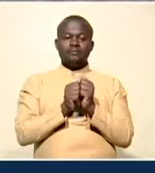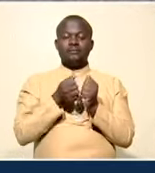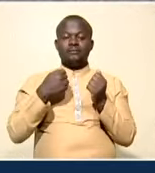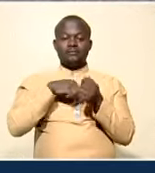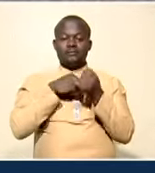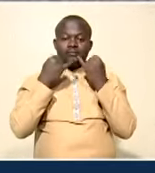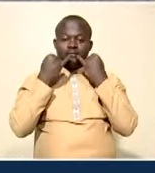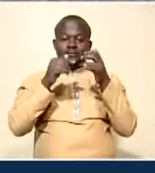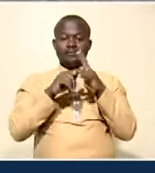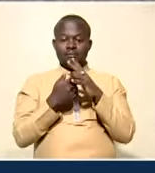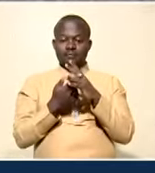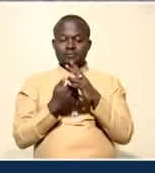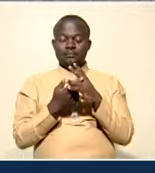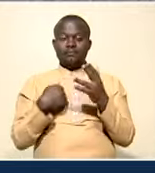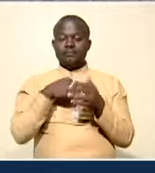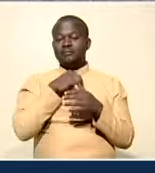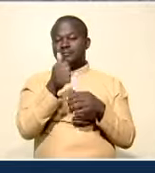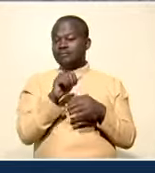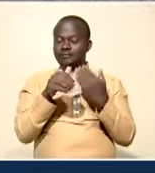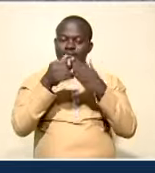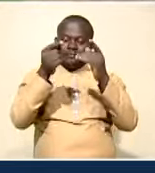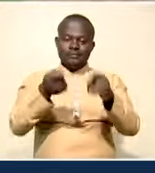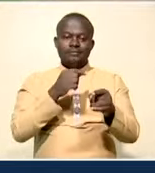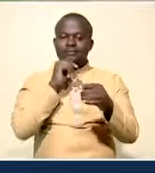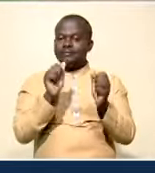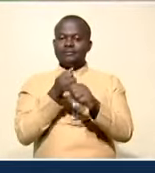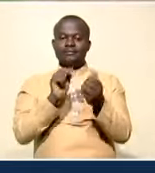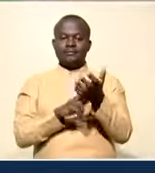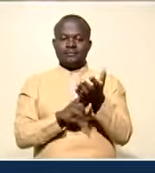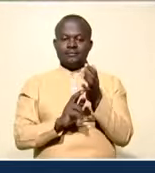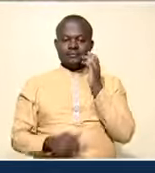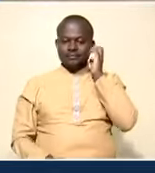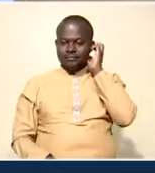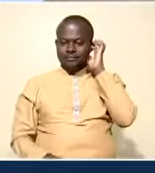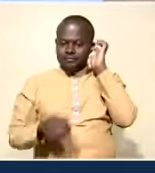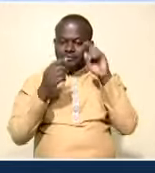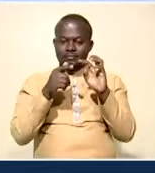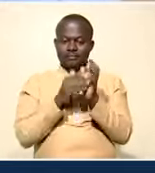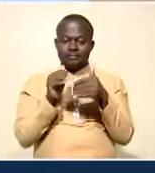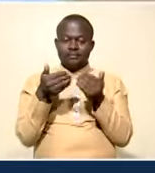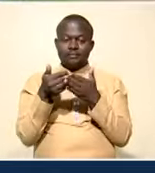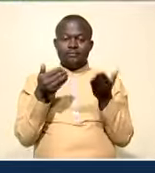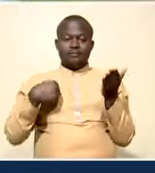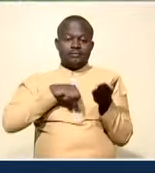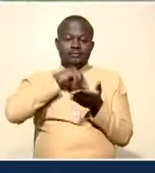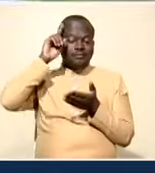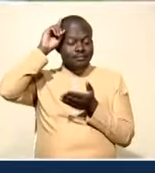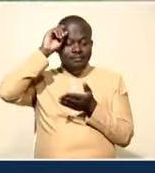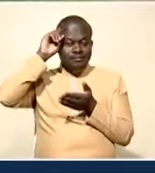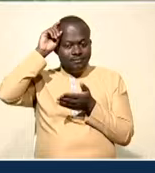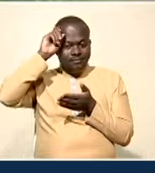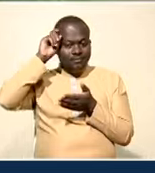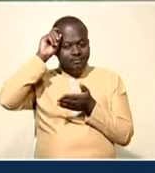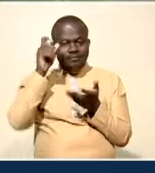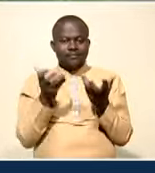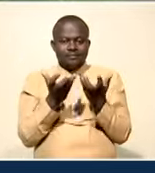nababwiye nkitangira ntago turahagera ntacyo twabemeza ariko ndumva